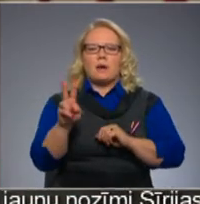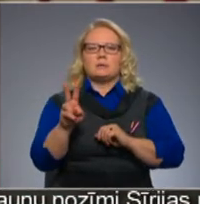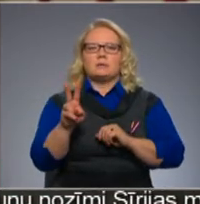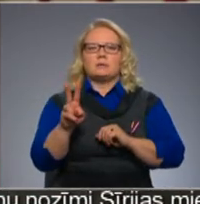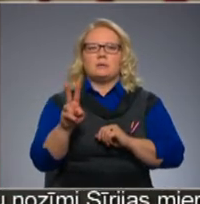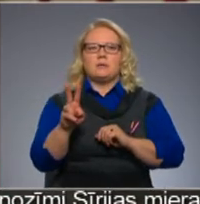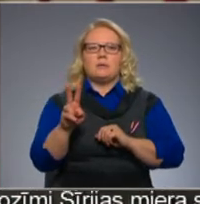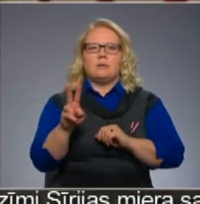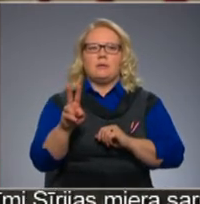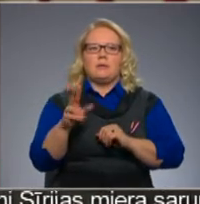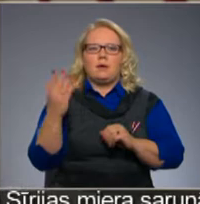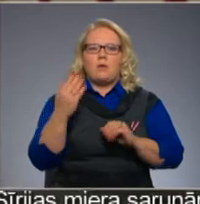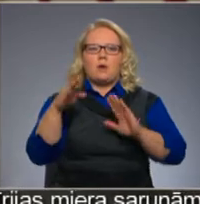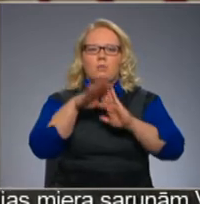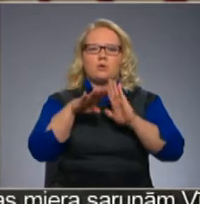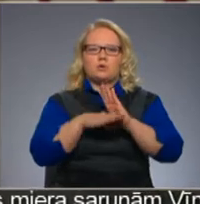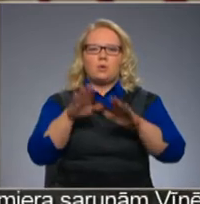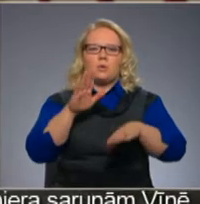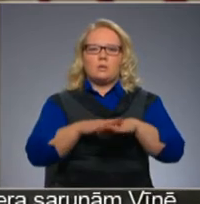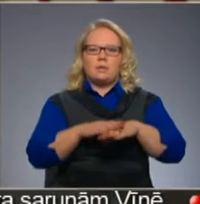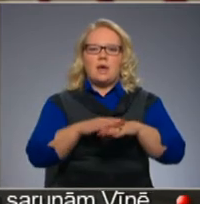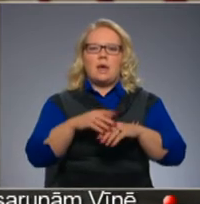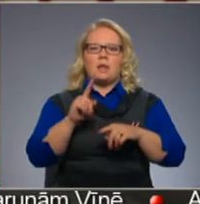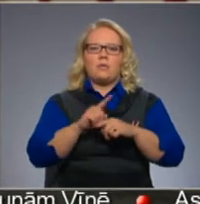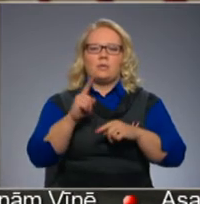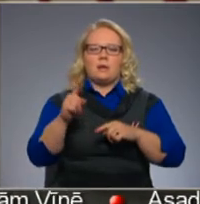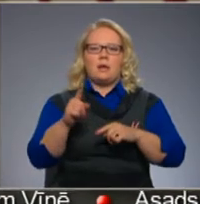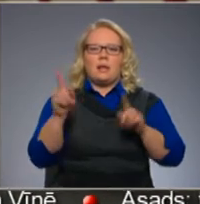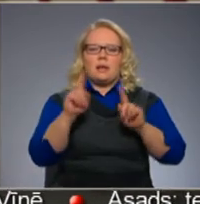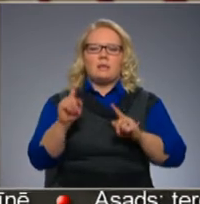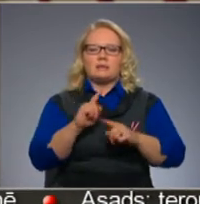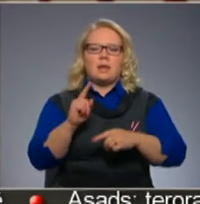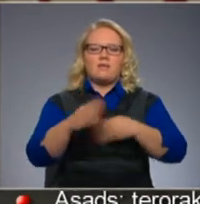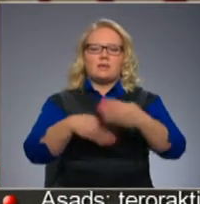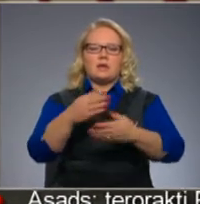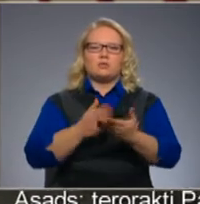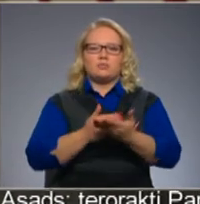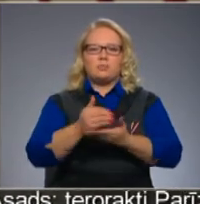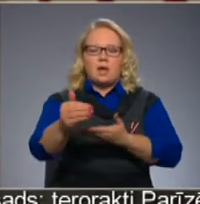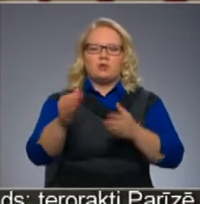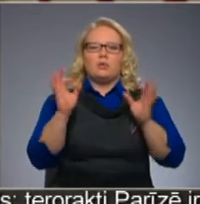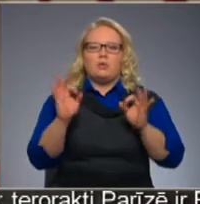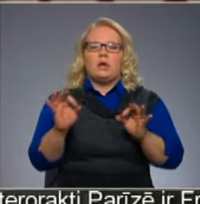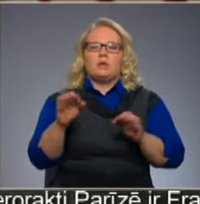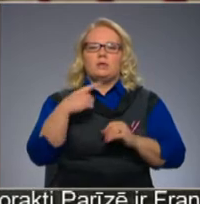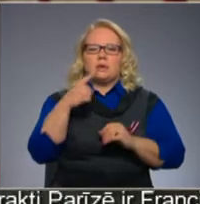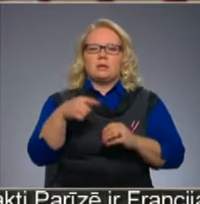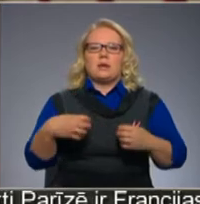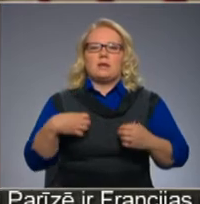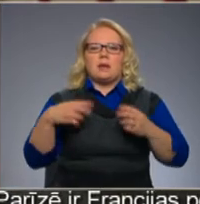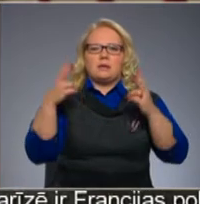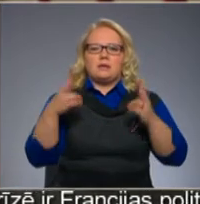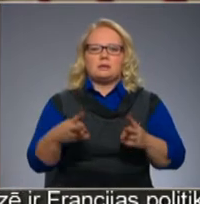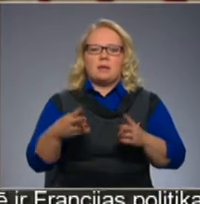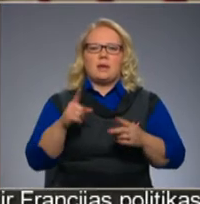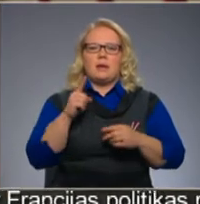nu, teiksim, birokrātiskā procedūra dēļ tik raiti nevirzās uz priekšu. Un man jāatzīst, ka, diemžēl, tieši šādi traģiski gadījumi ir